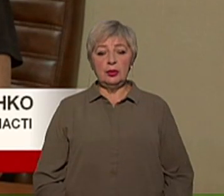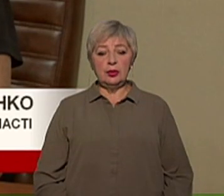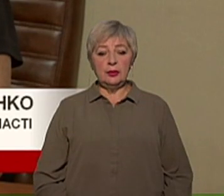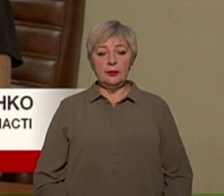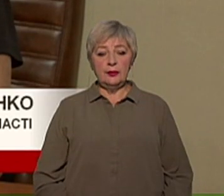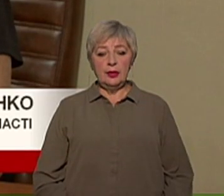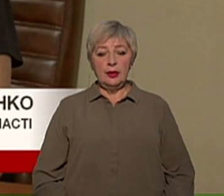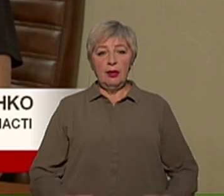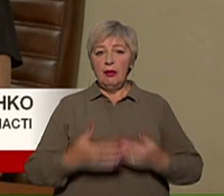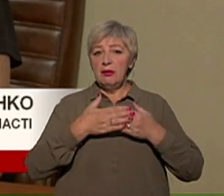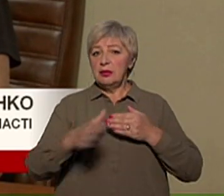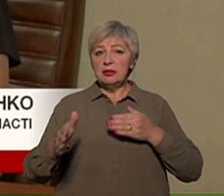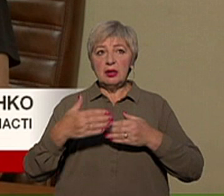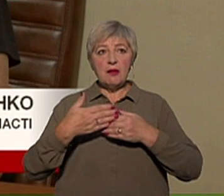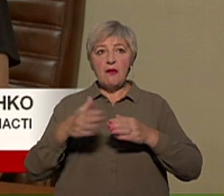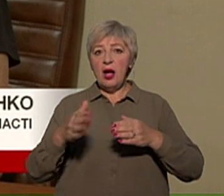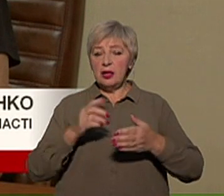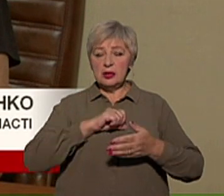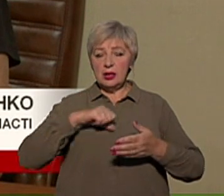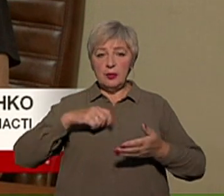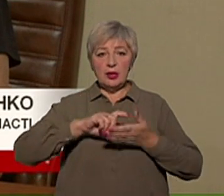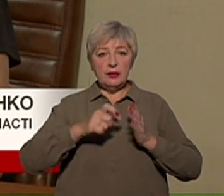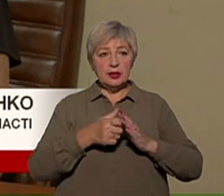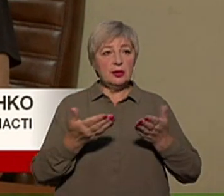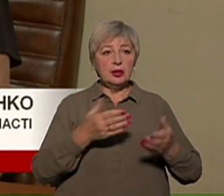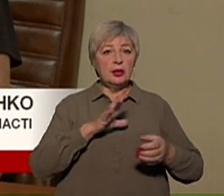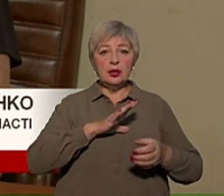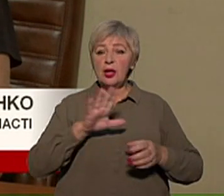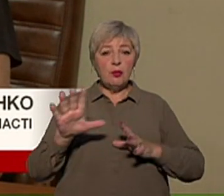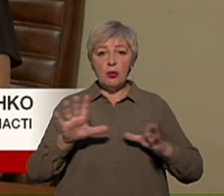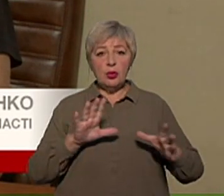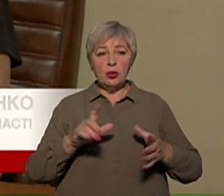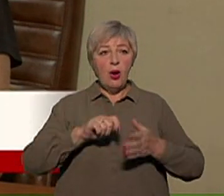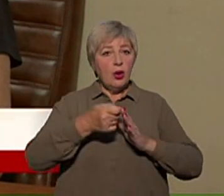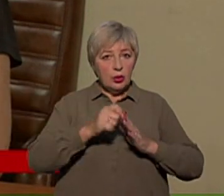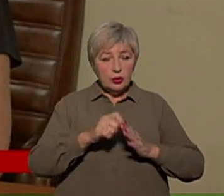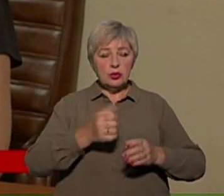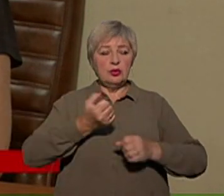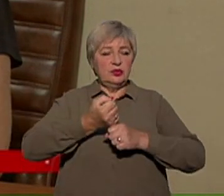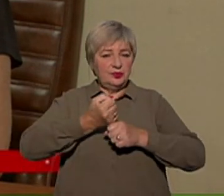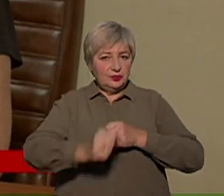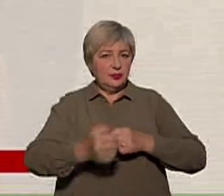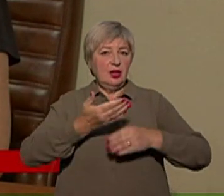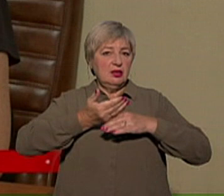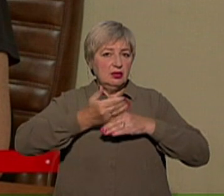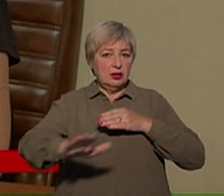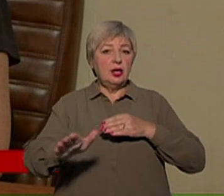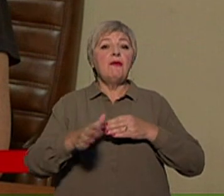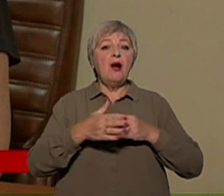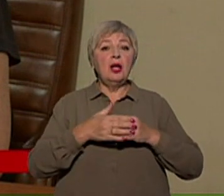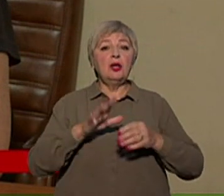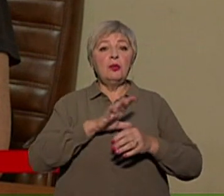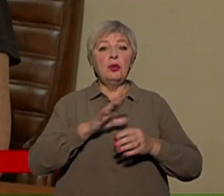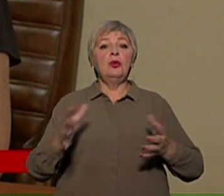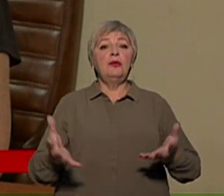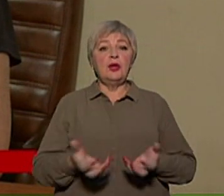Скривалися нами квартири, де не було мешканців, де не було ключів, тобто ми примусово їх скривали, ці квартири, для того, щоб виявити постраждалих. Було врятовано